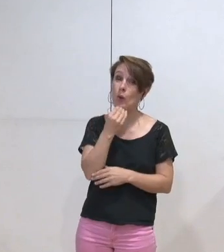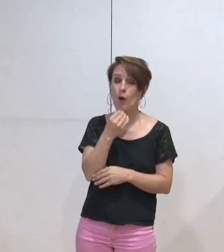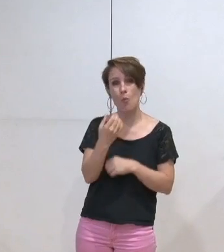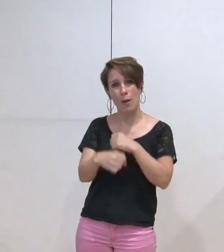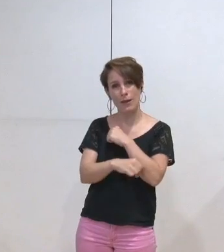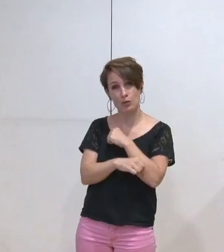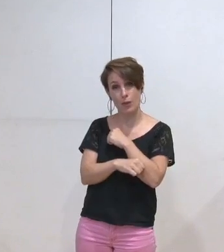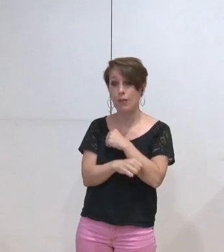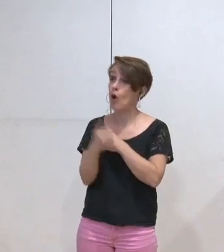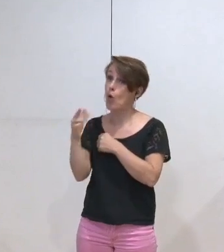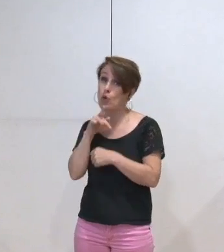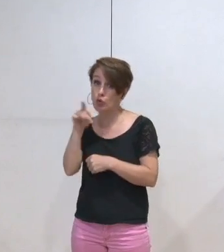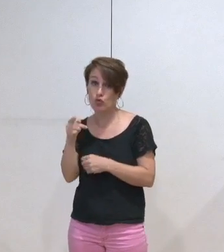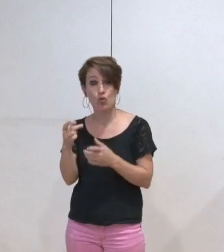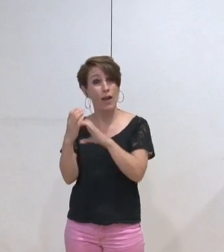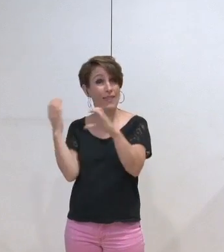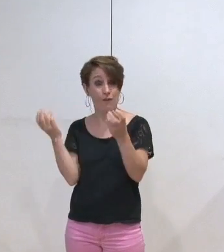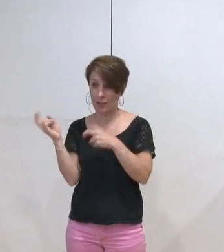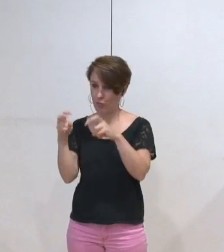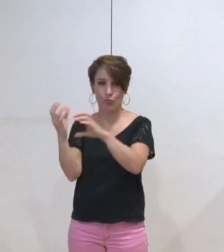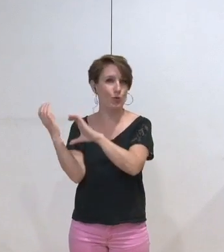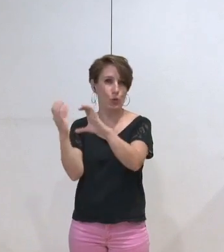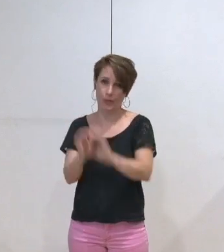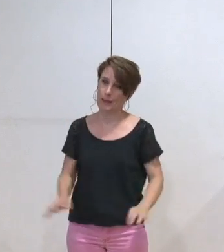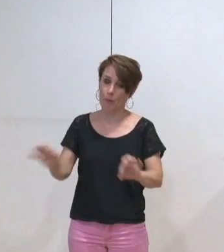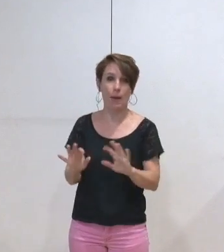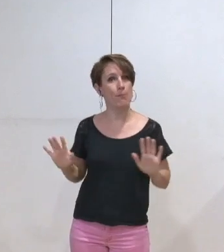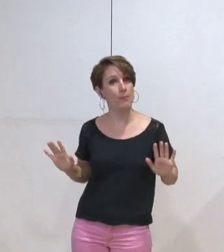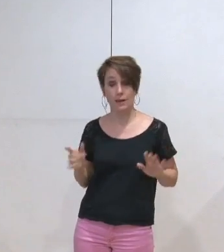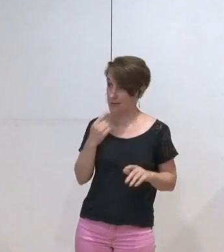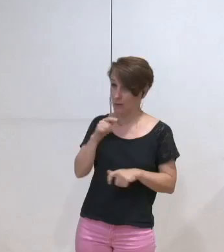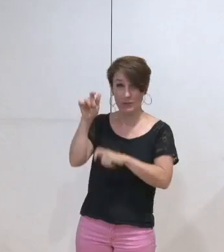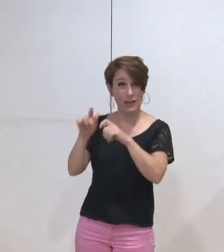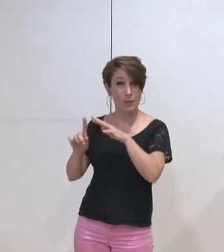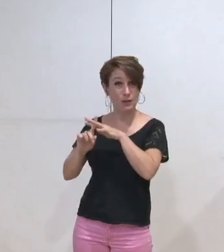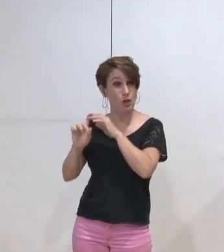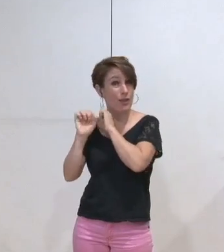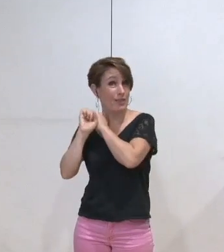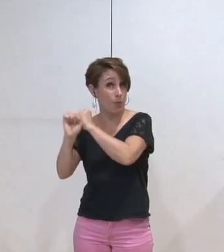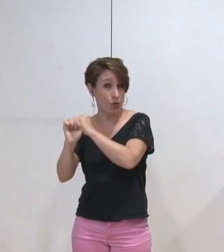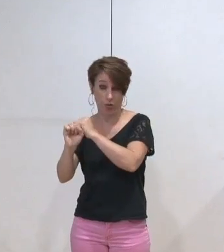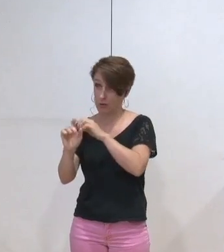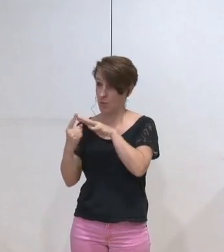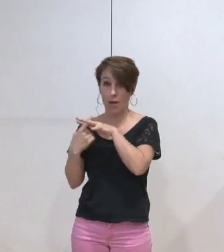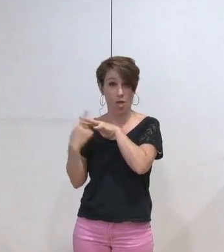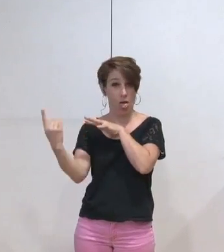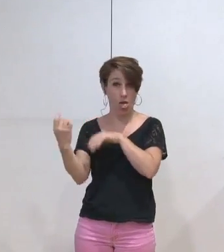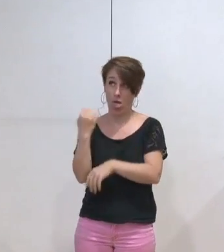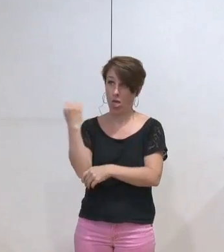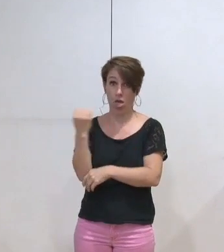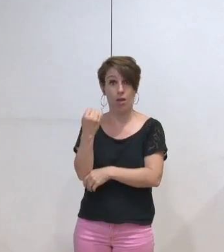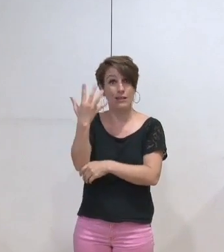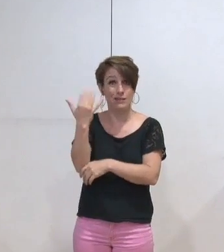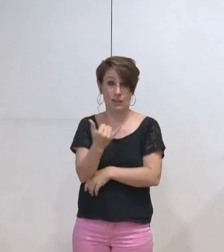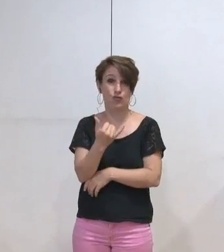navette n'effectuera plus le ramassage les personnes dépendantes seront donc isolées 5 jours par semaine une première étape avant